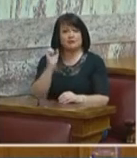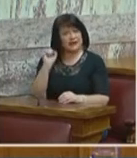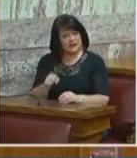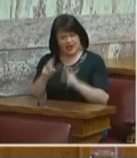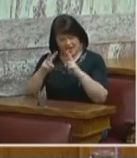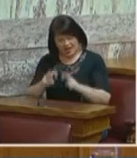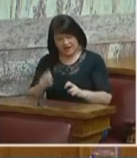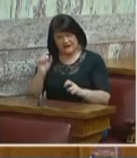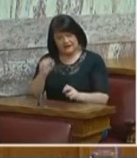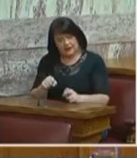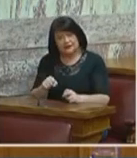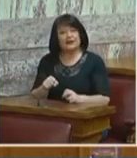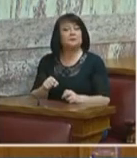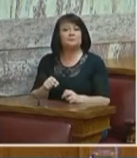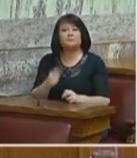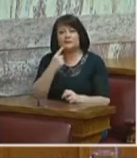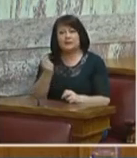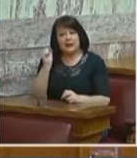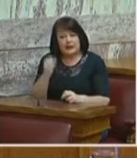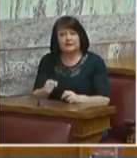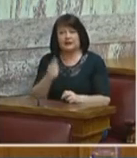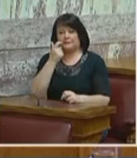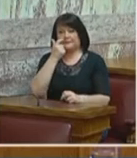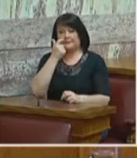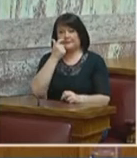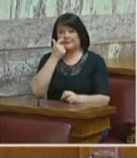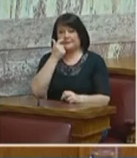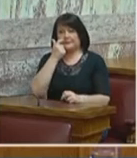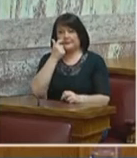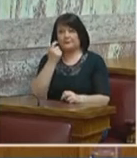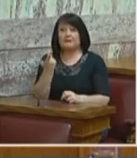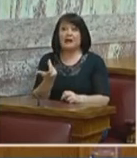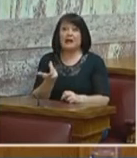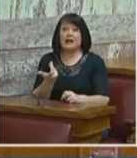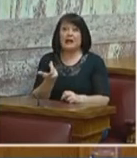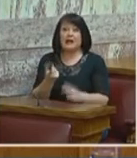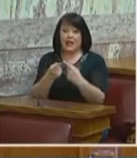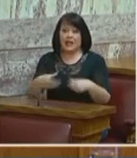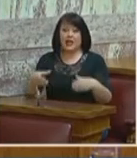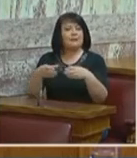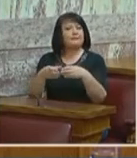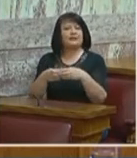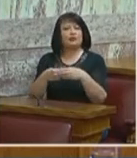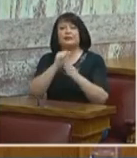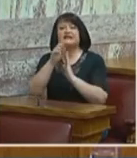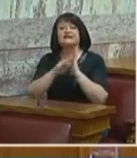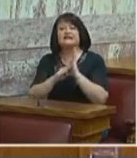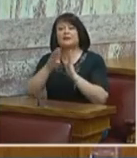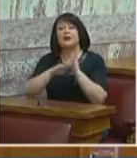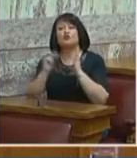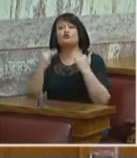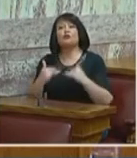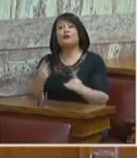Δεν αρνούμε να καταθέσω. Αρνούμε να συμπράξω στην εκτροπή από τα οριζόμενα στο Σύνταγμα και τον κανονισμό της